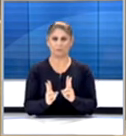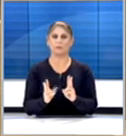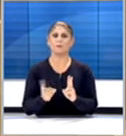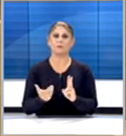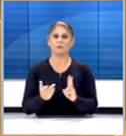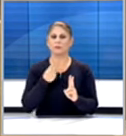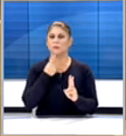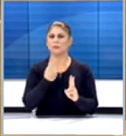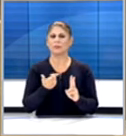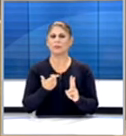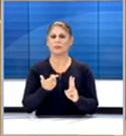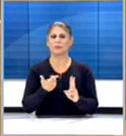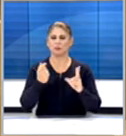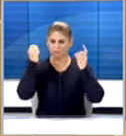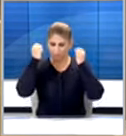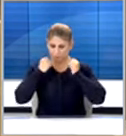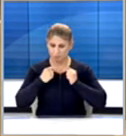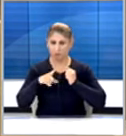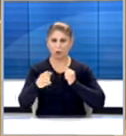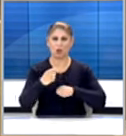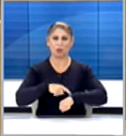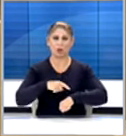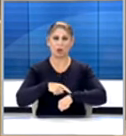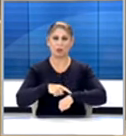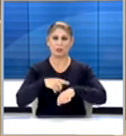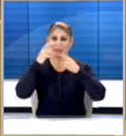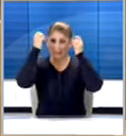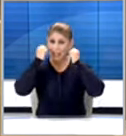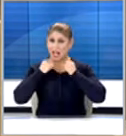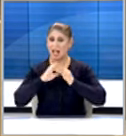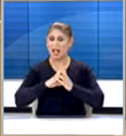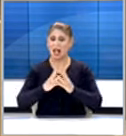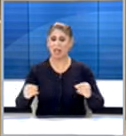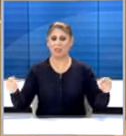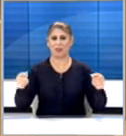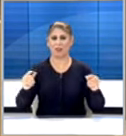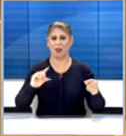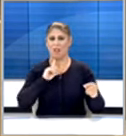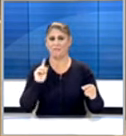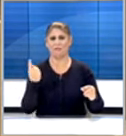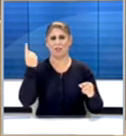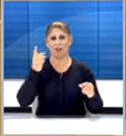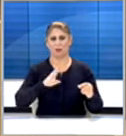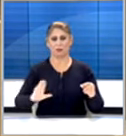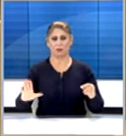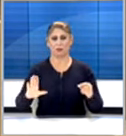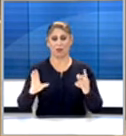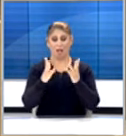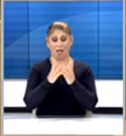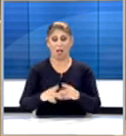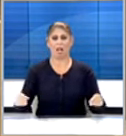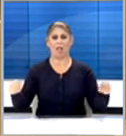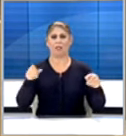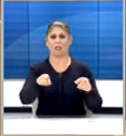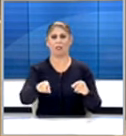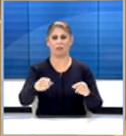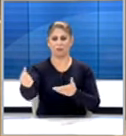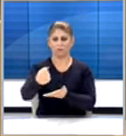είναι χαμένος χρόνος, χαμένες ευκαιρίες και χαμένοι πόροι για την